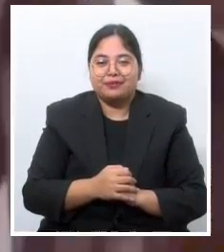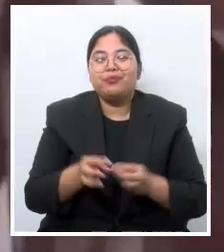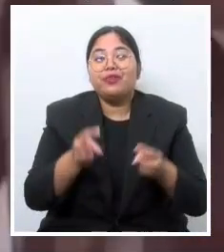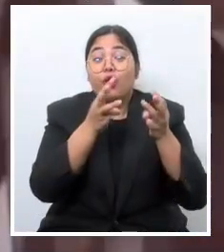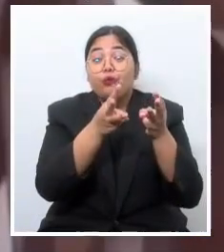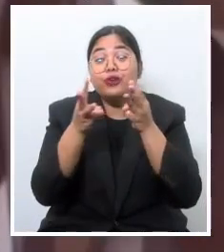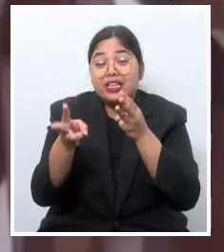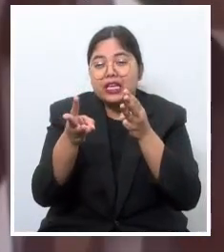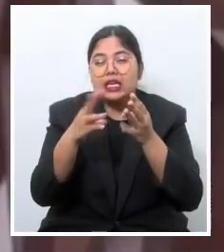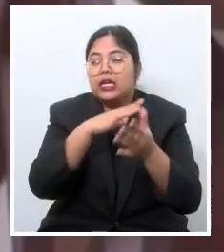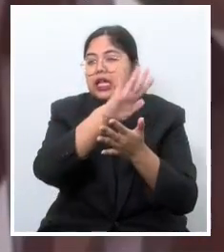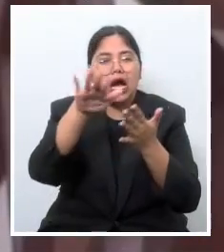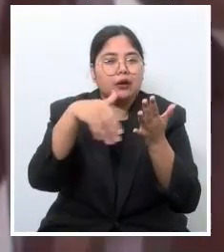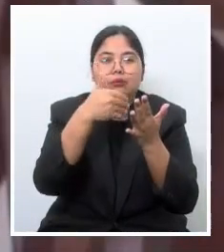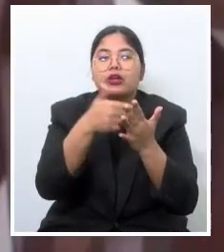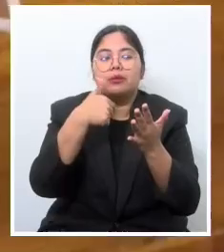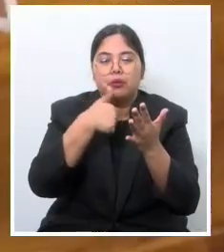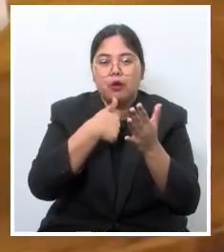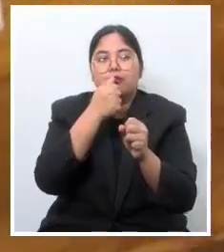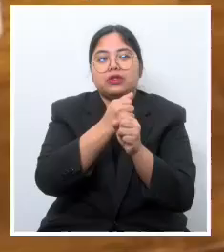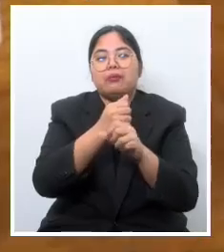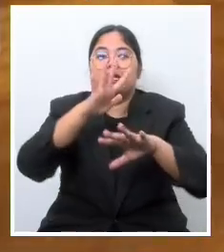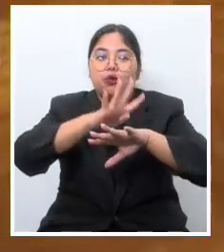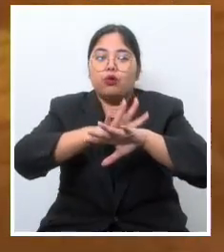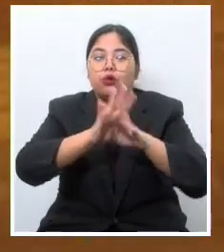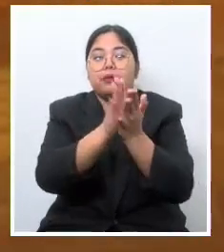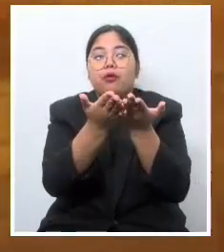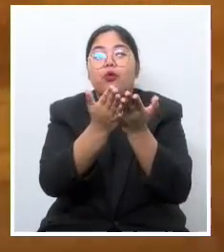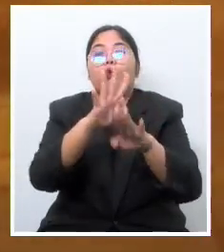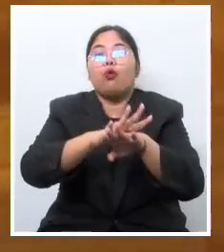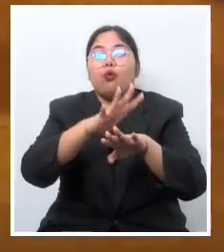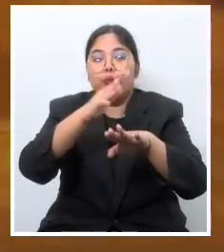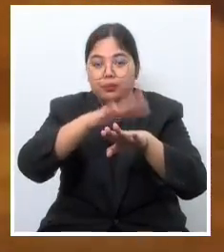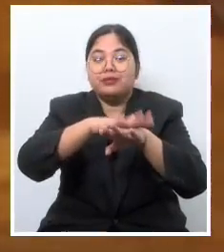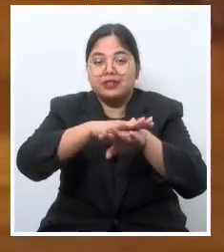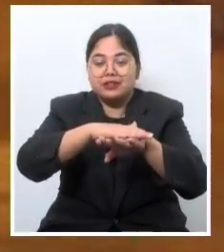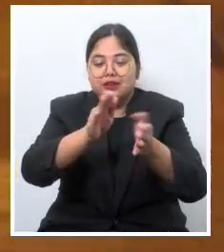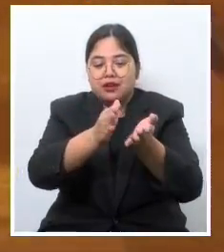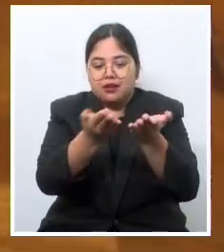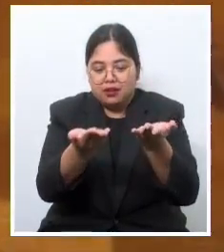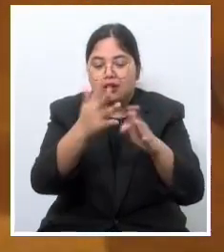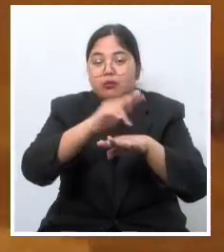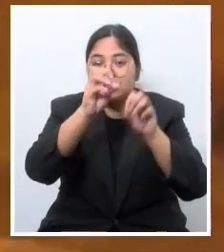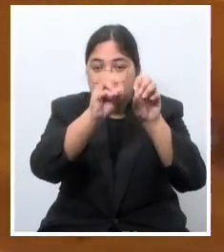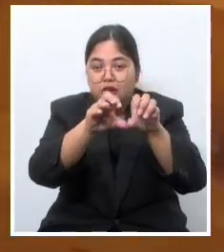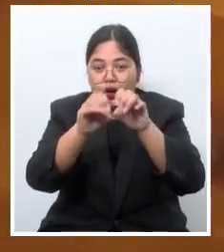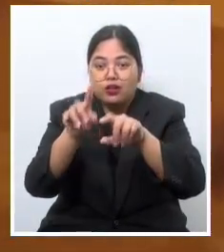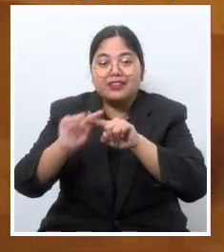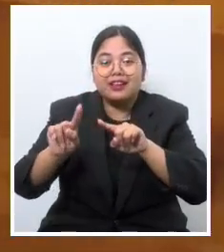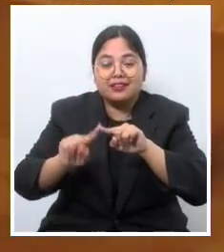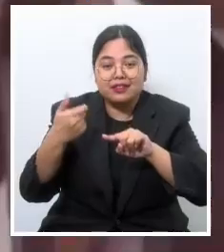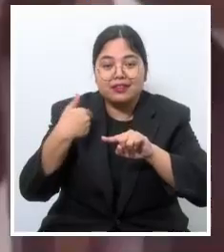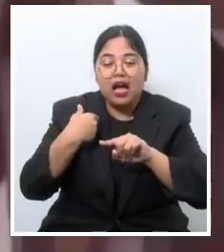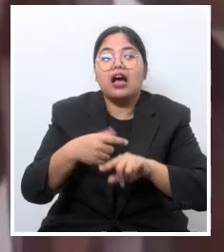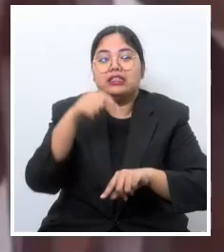และวิธีการทั้งหมดนี้ผมได้ทำเป็นคู่มือเพื่อใช้ในการเรียนการสอนของงเรียนสาขาแลเพืนขี้และโรงเรียนบ้าน